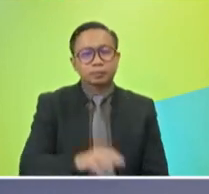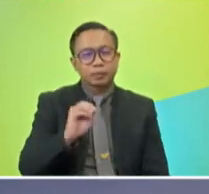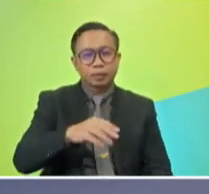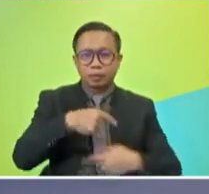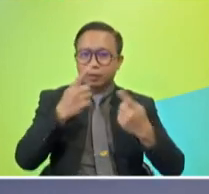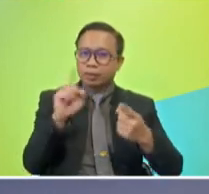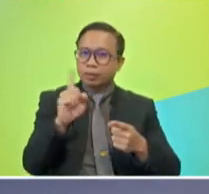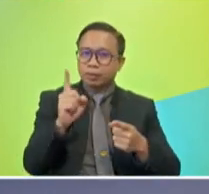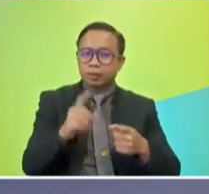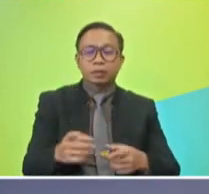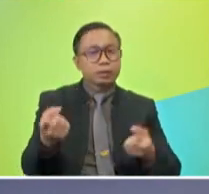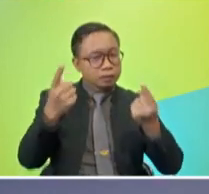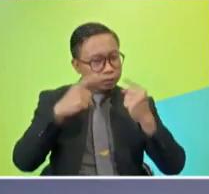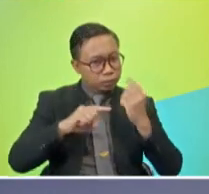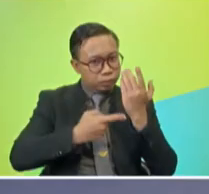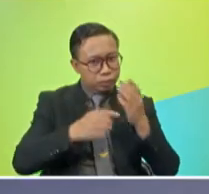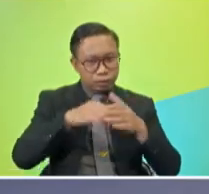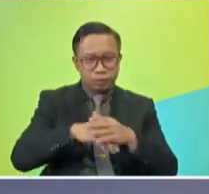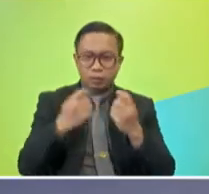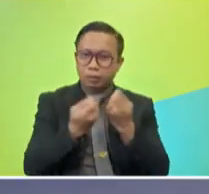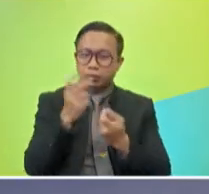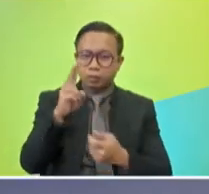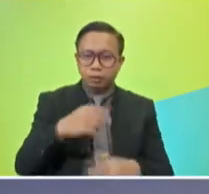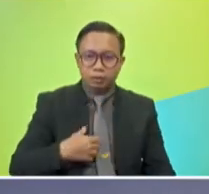ini kita akan kembali dalam